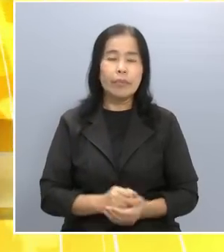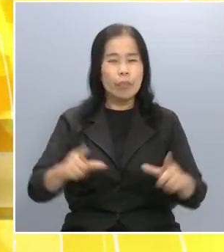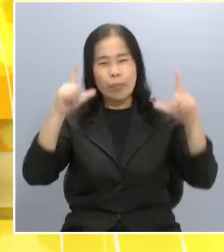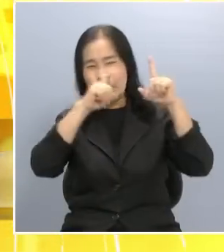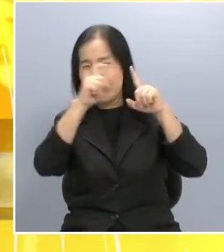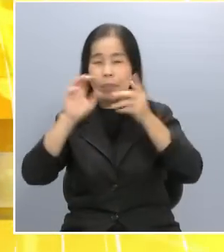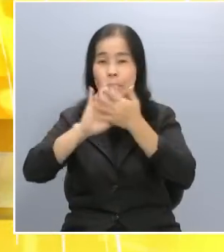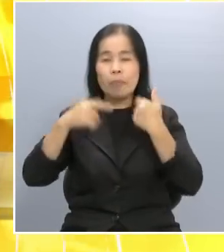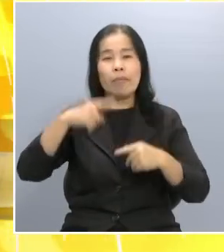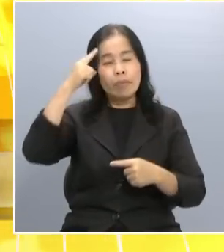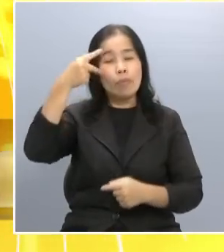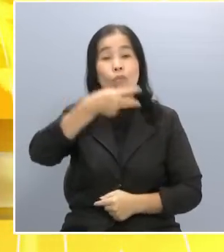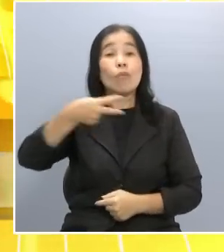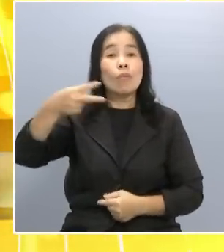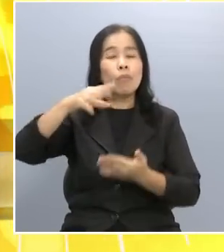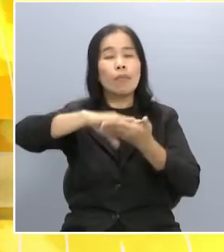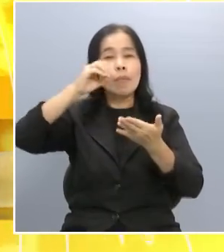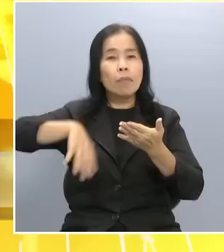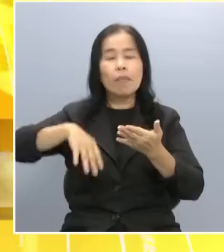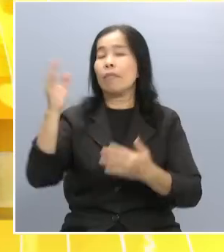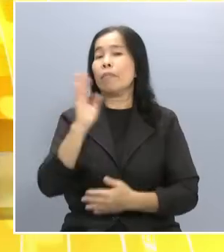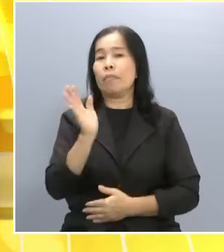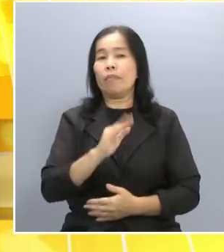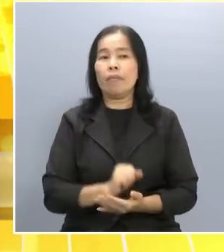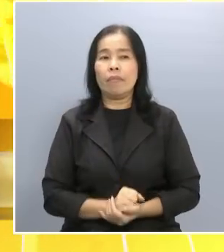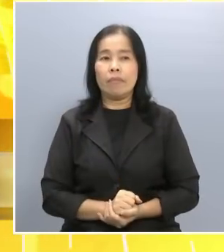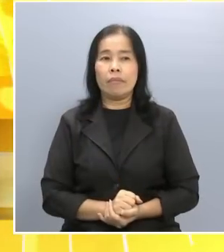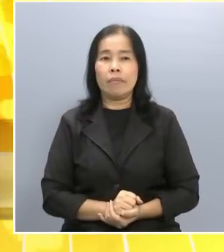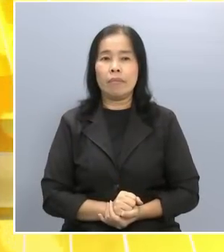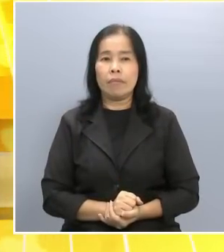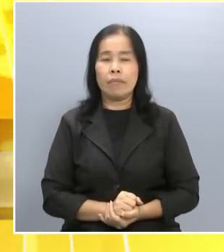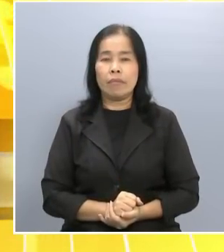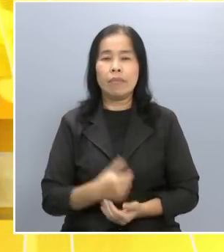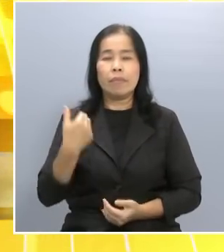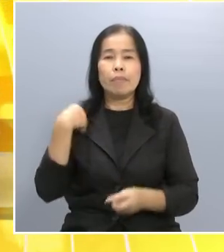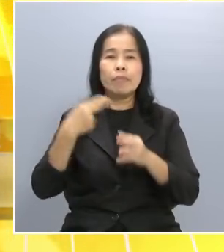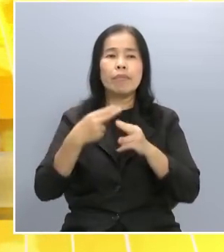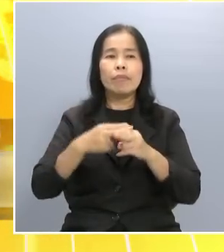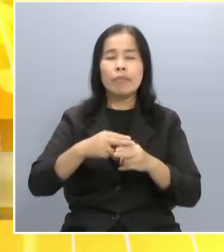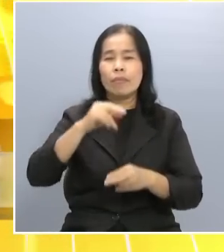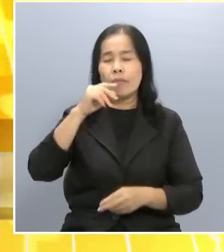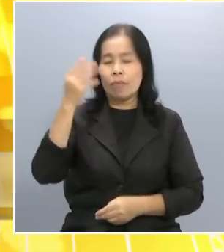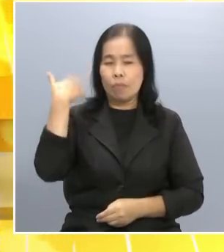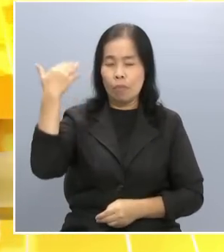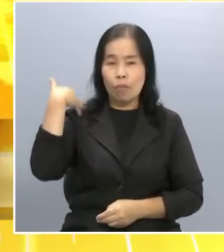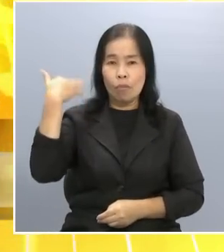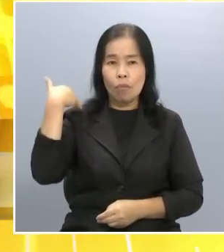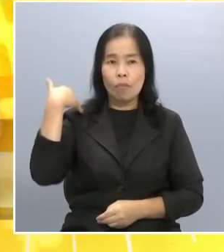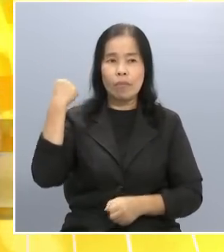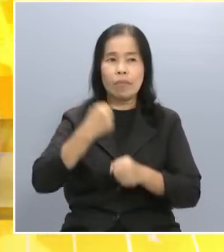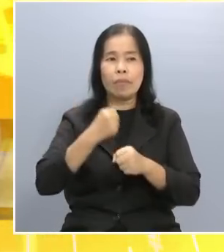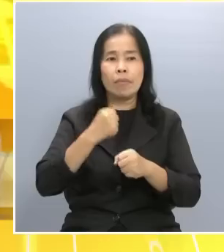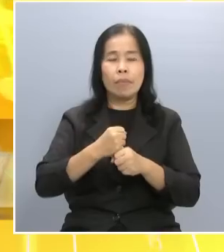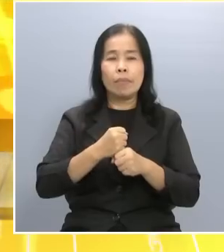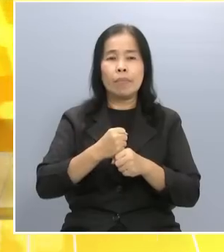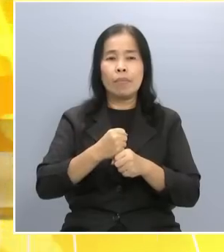นึกว่าลบข้อความที่ไหนได้จ่าสิบตำรวจวรพจน์อดีตฮีโร่เหรียญเงิน